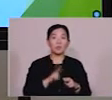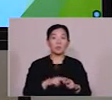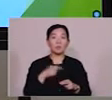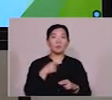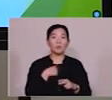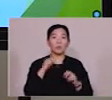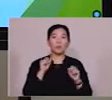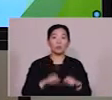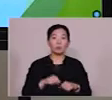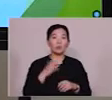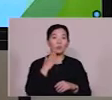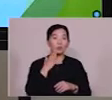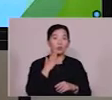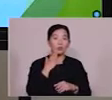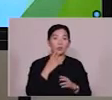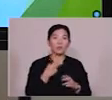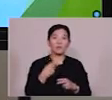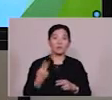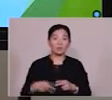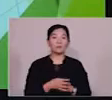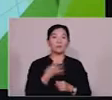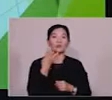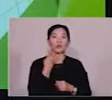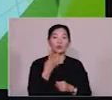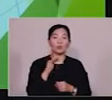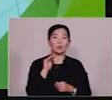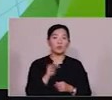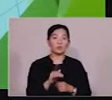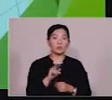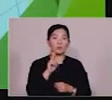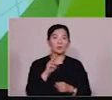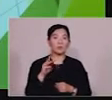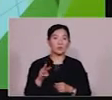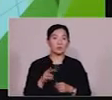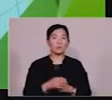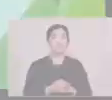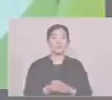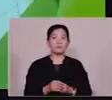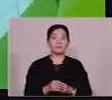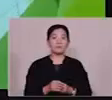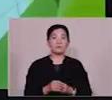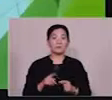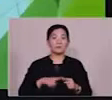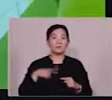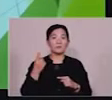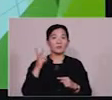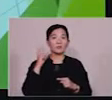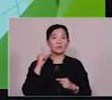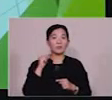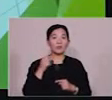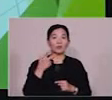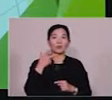мы можем сказать, что она приближенно равна 4000 километрам. Следующее число